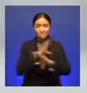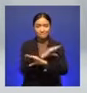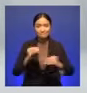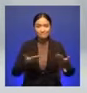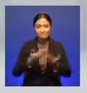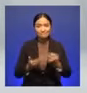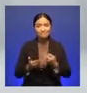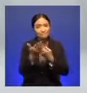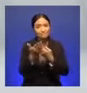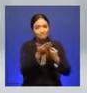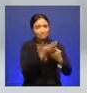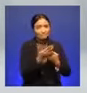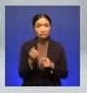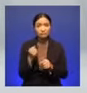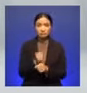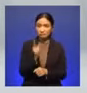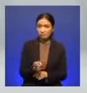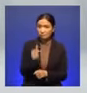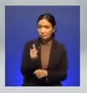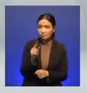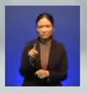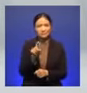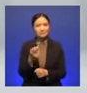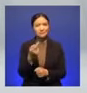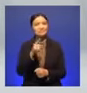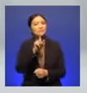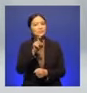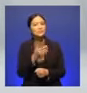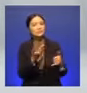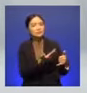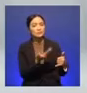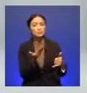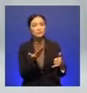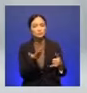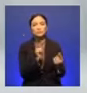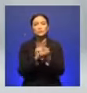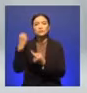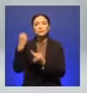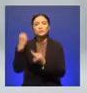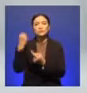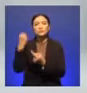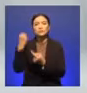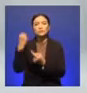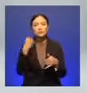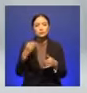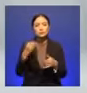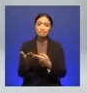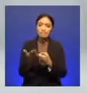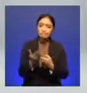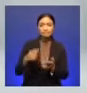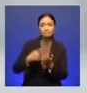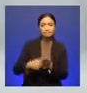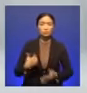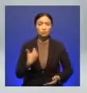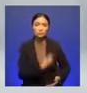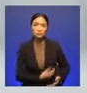ข้อเสนอเหล่านั้นทำจริงได้หรือเปล่าคำถามที่คุณนิติรัตน์พบบ่อยนะคะว่าข้อ ข้อเสนอเรื่องหลักประกันสุข